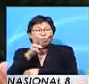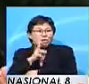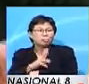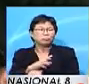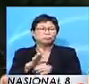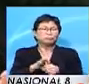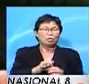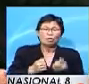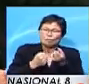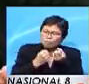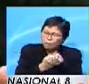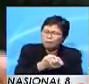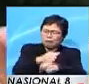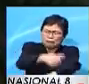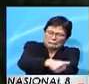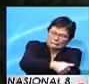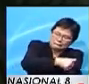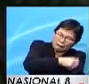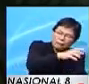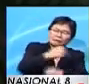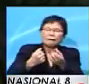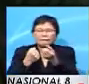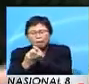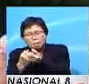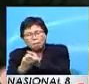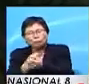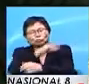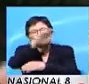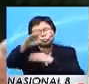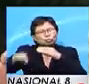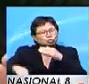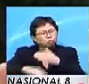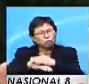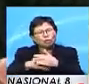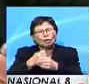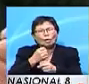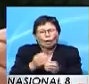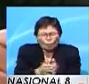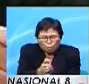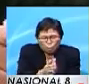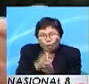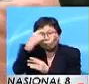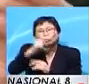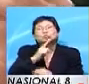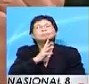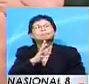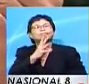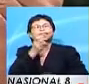memberikan sumbangan mereka, memberikan segalanya untuk menyatakan bahawa